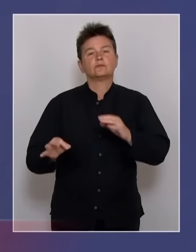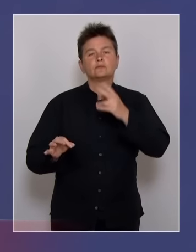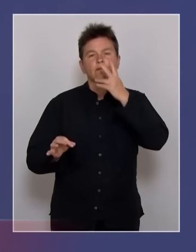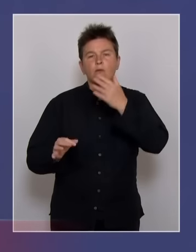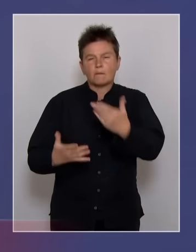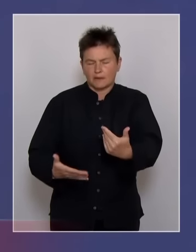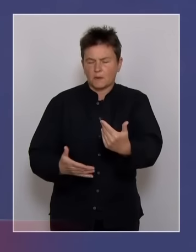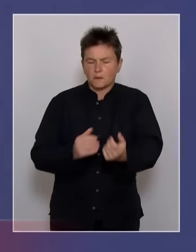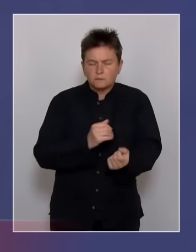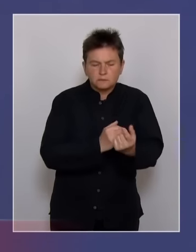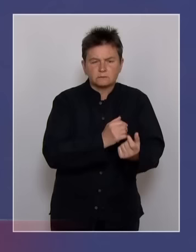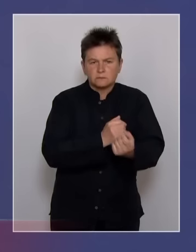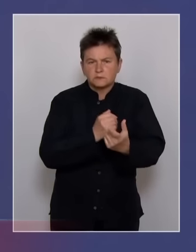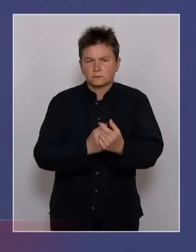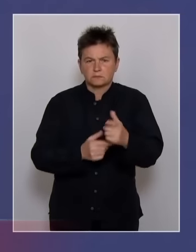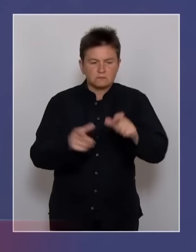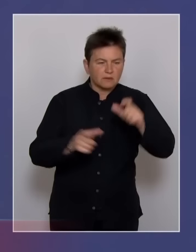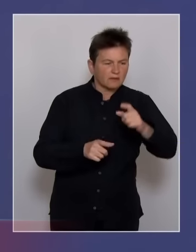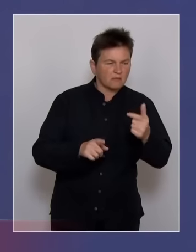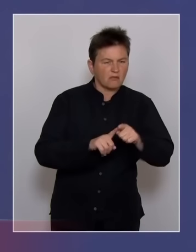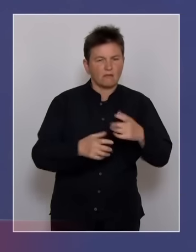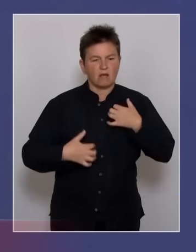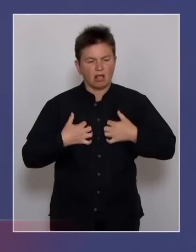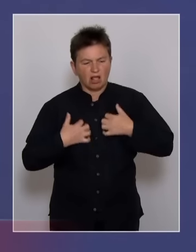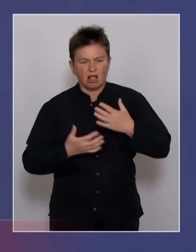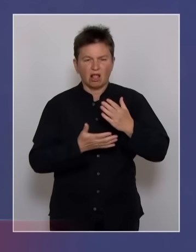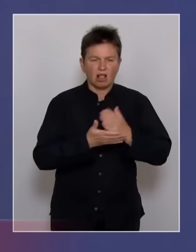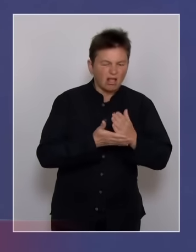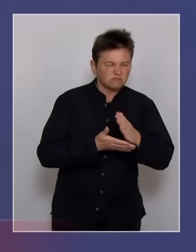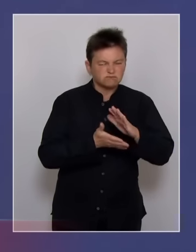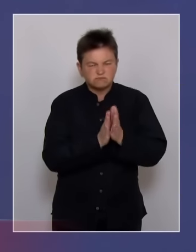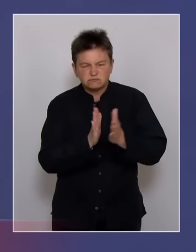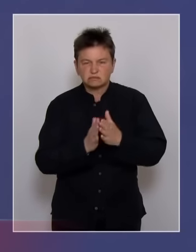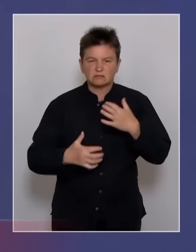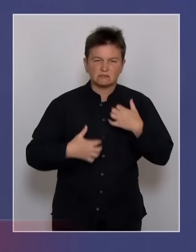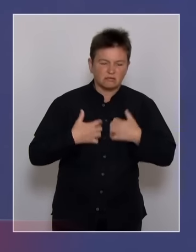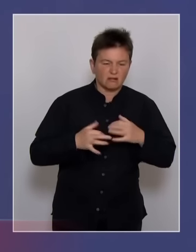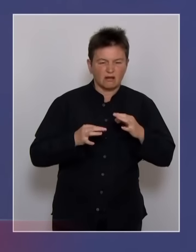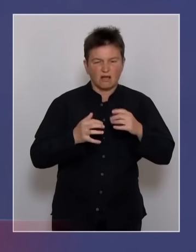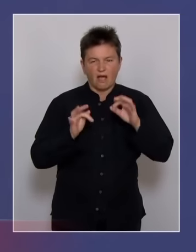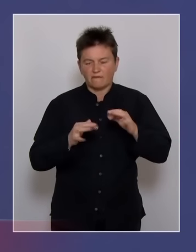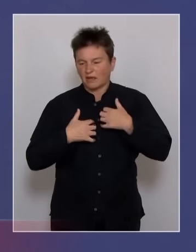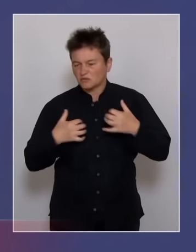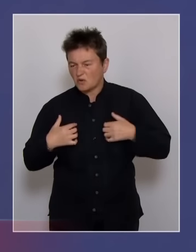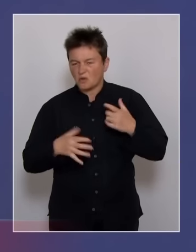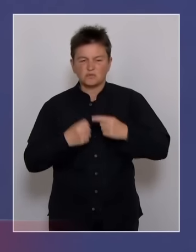réapparaître le scepticisme le complotisme les doutes sur la science et l'autorité de la parole scientifique